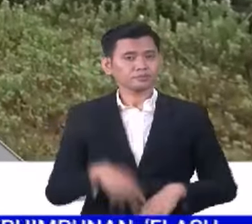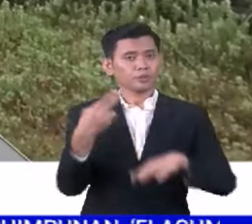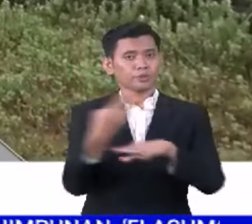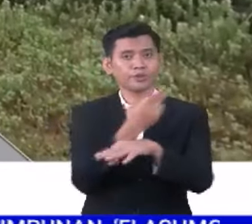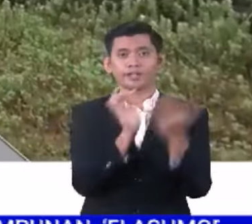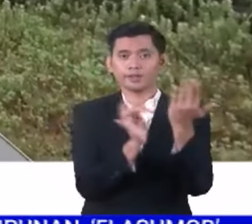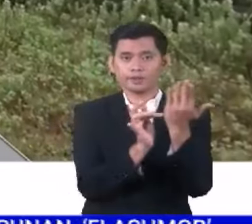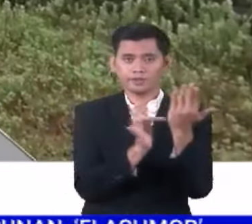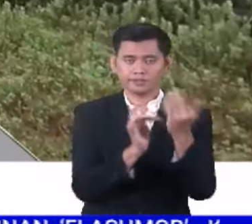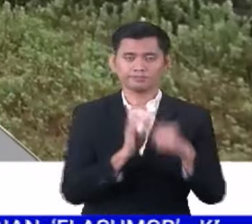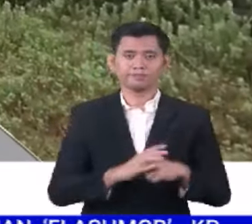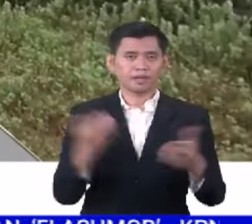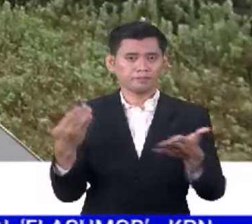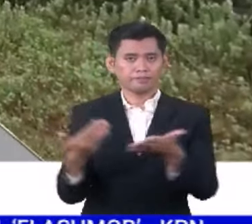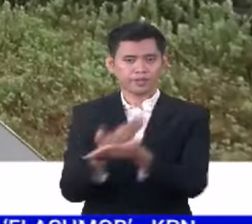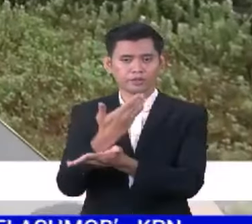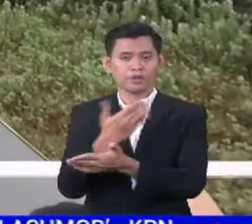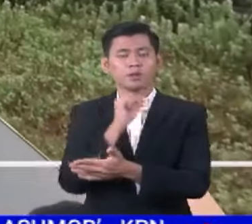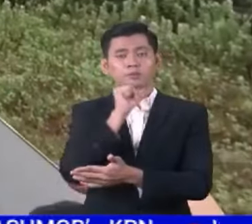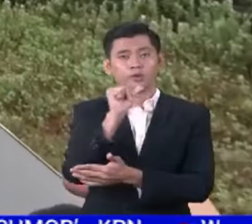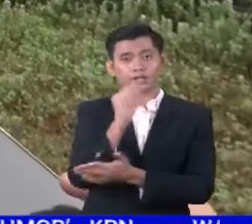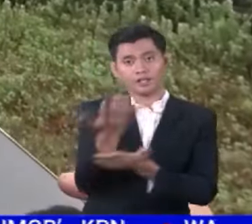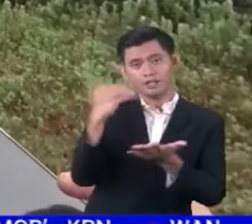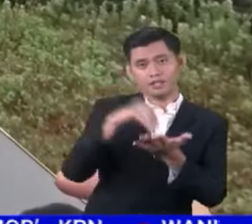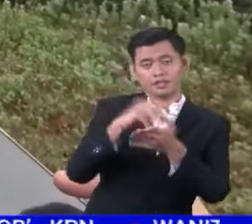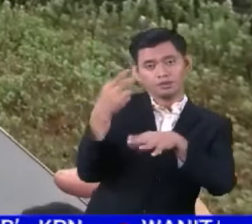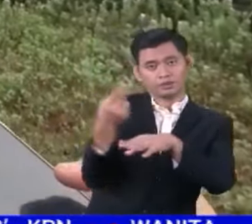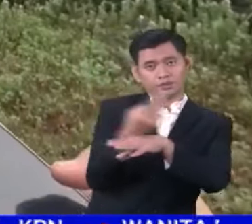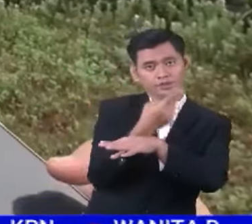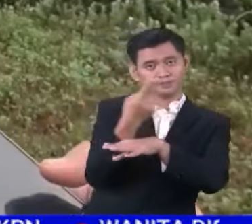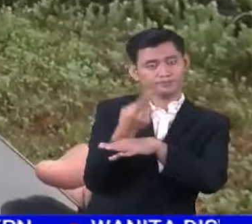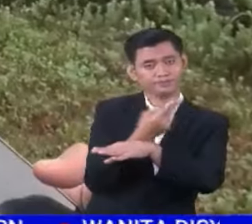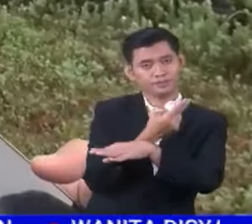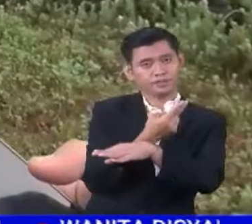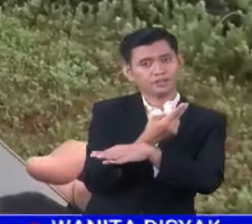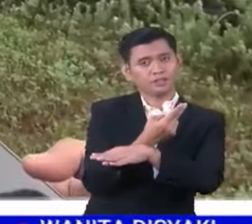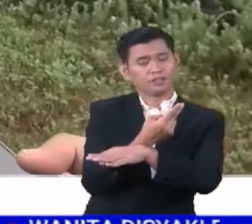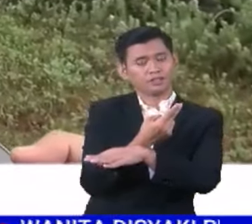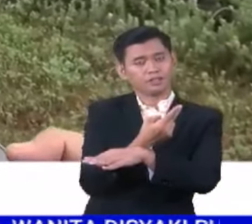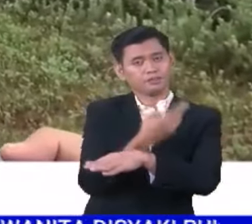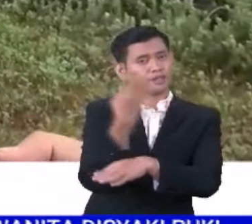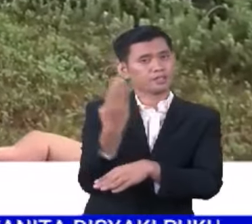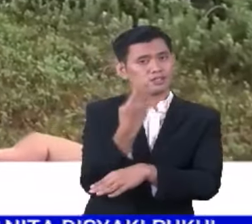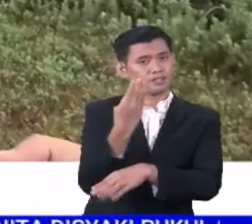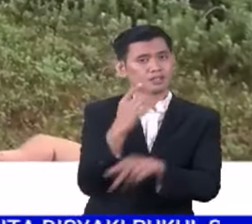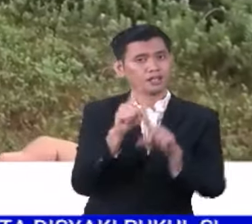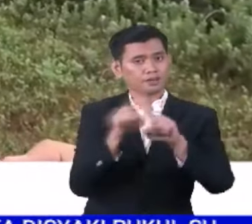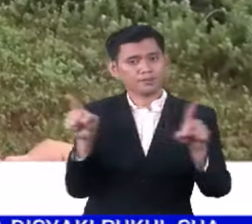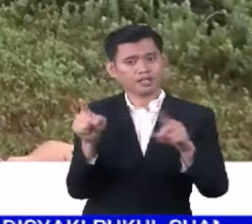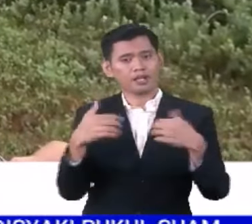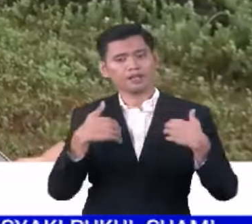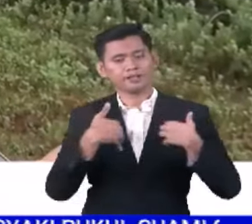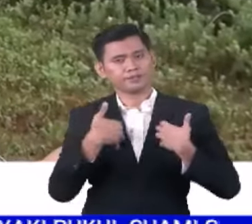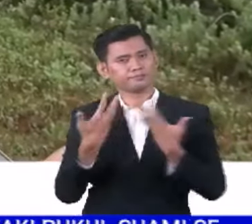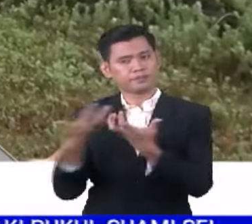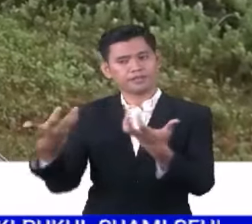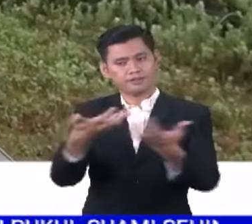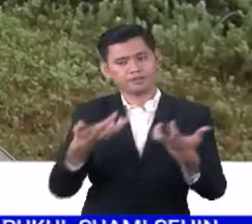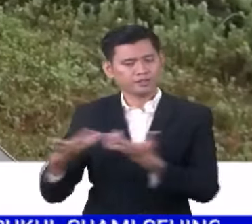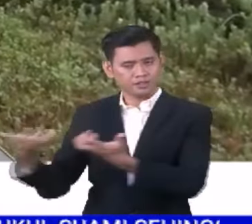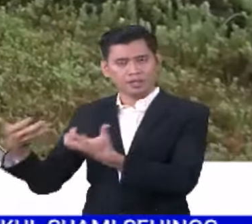juara dan lojiwood tidak lagi pakai mau panggil Levis aja tapi mungkin digunakan Daiso itu ataupun